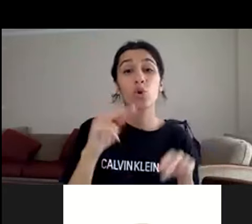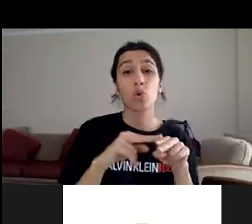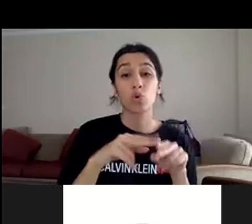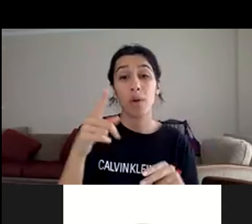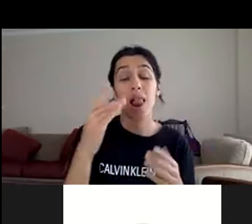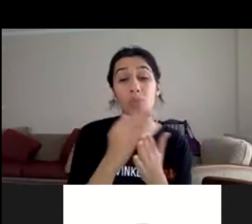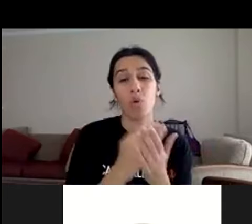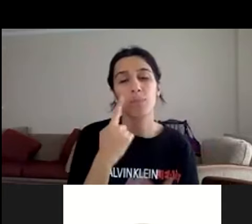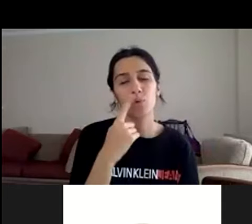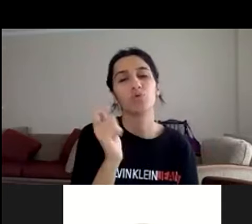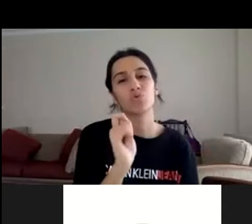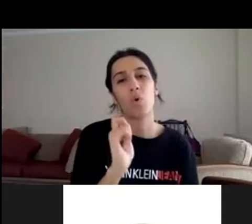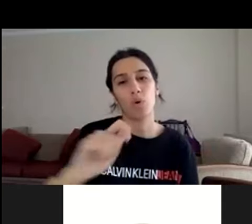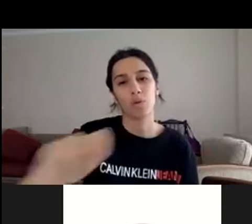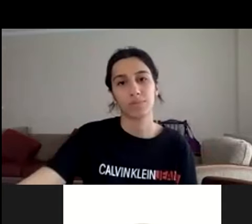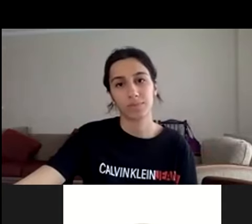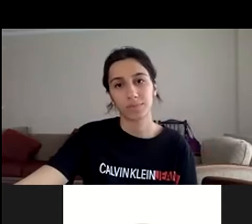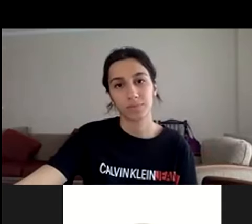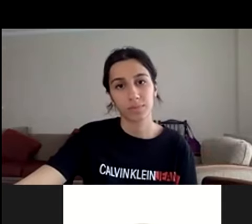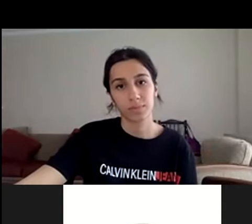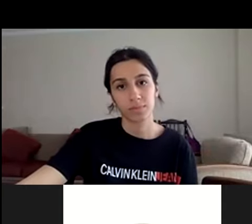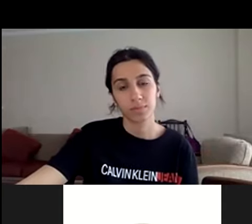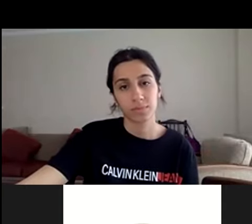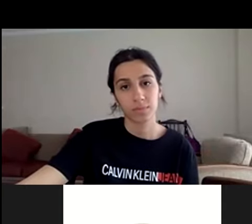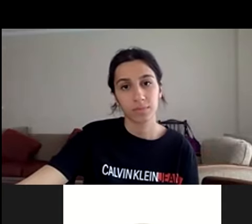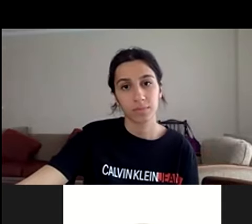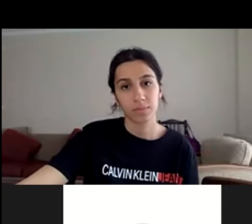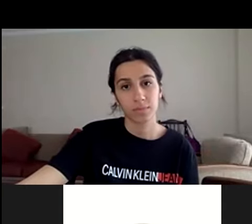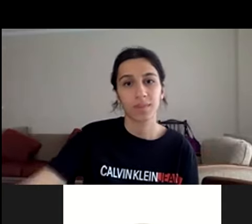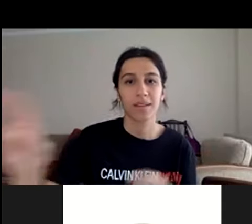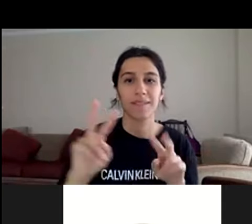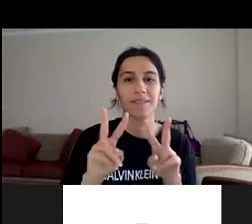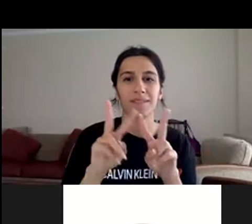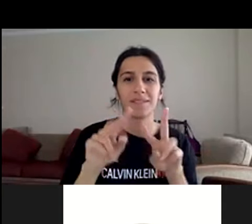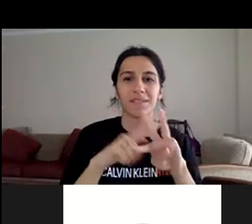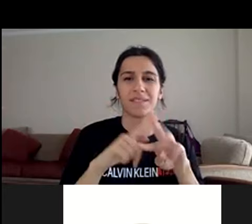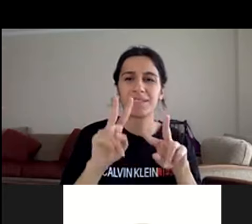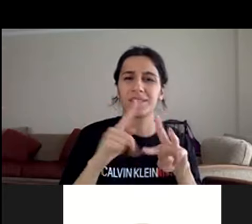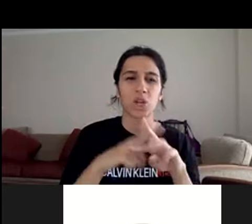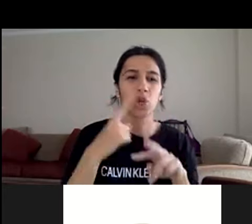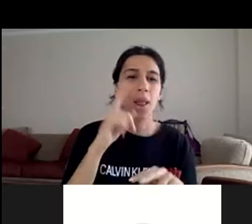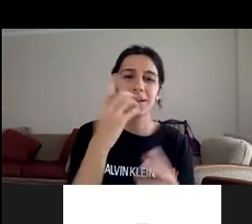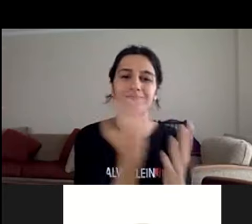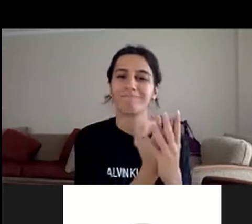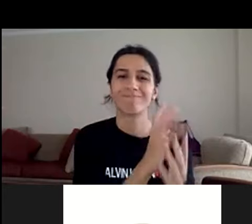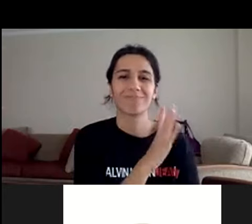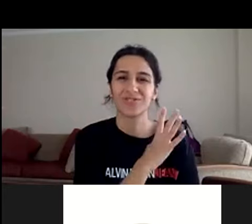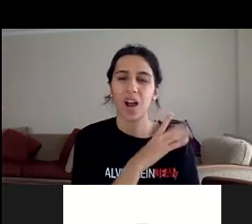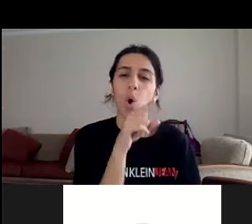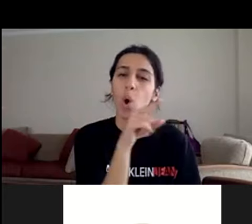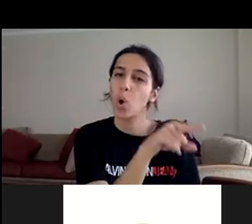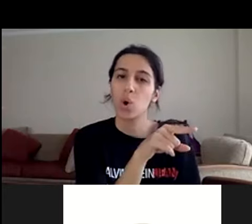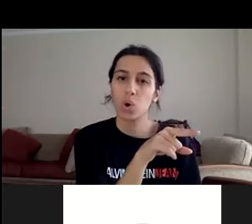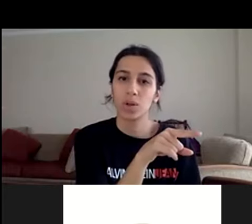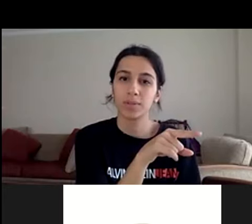programları çok zor hocam bu anlamda. Evet, yani belki Wave diye bir eklenti var ya da kurulabilen de bir şey, yazılım. Onunla